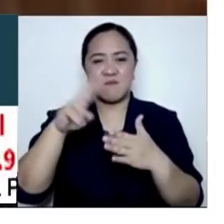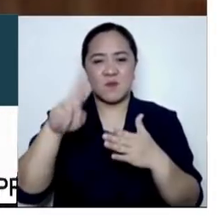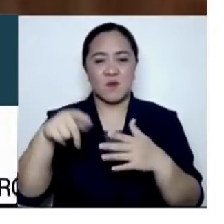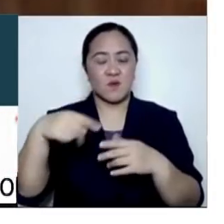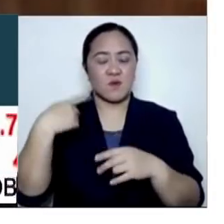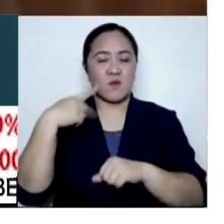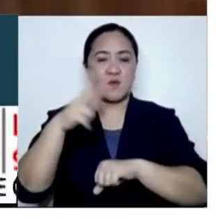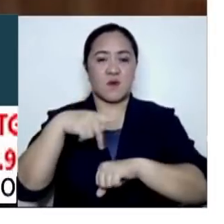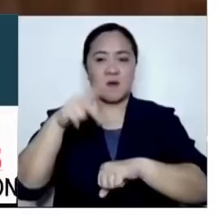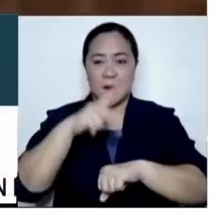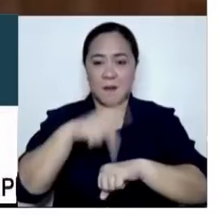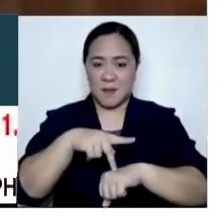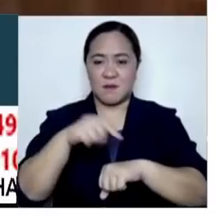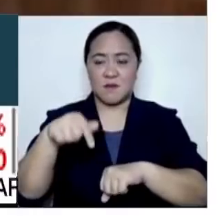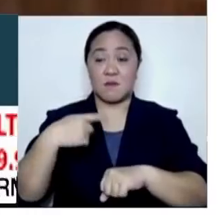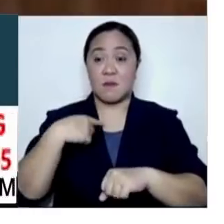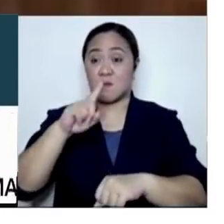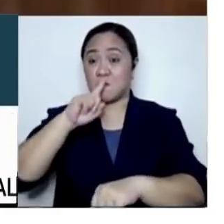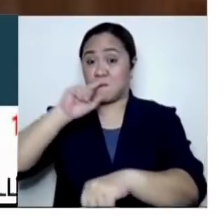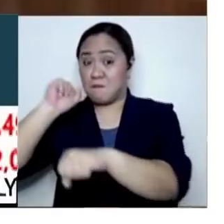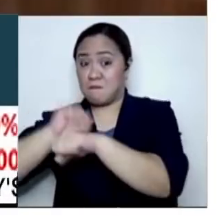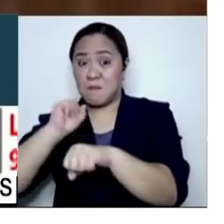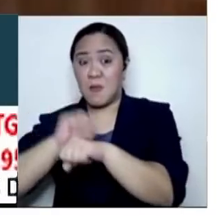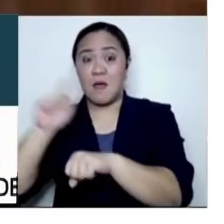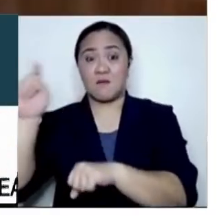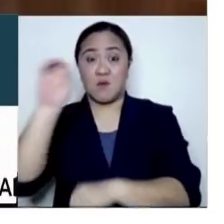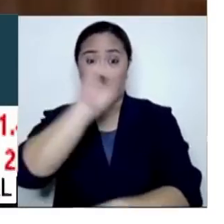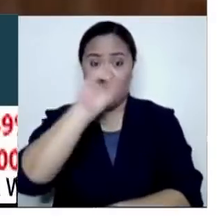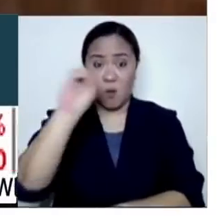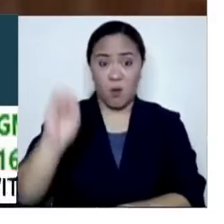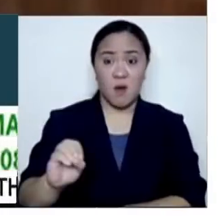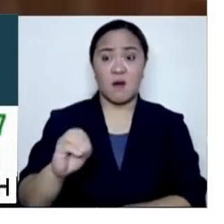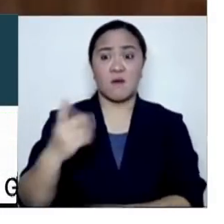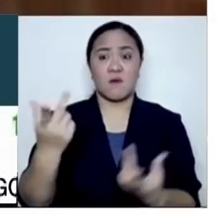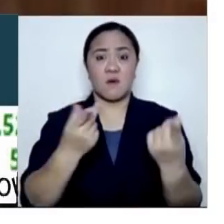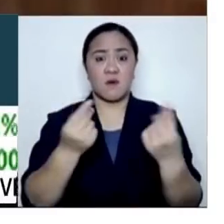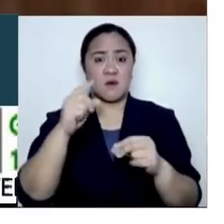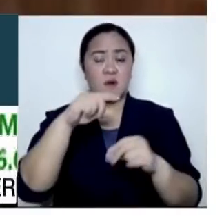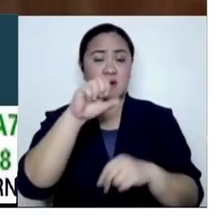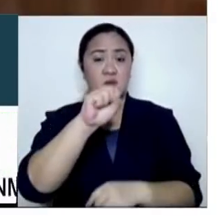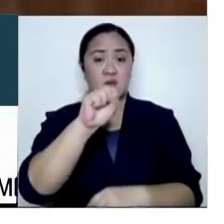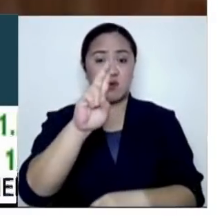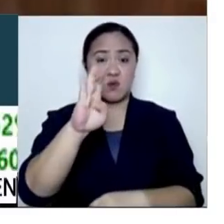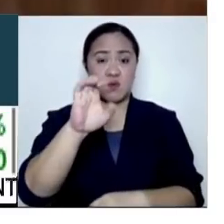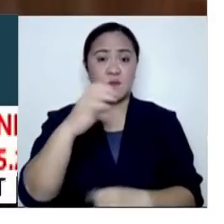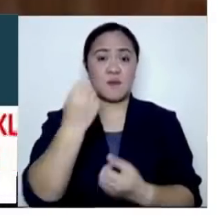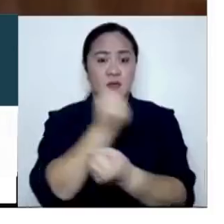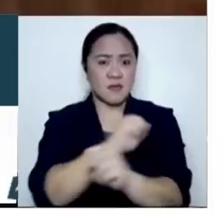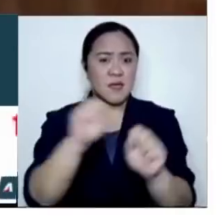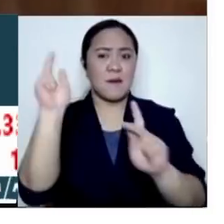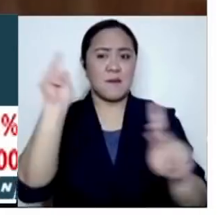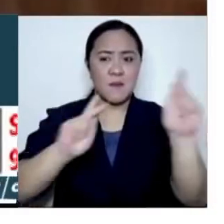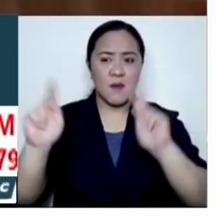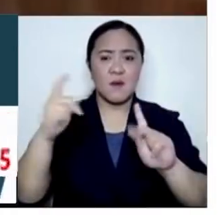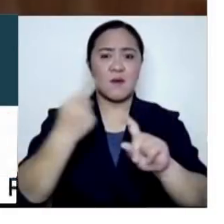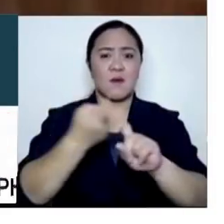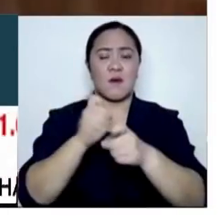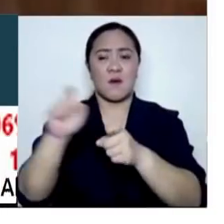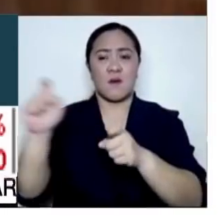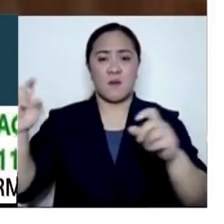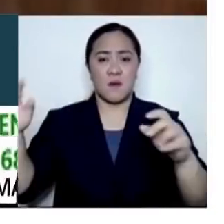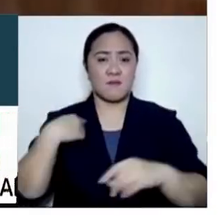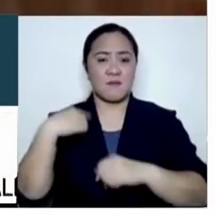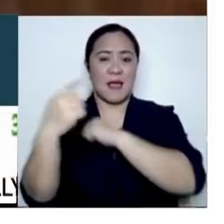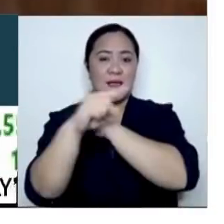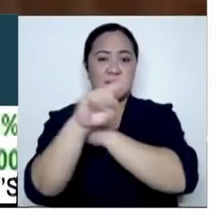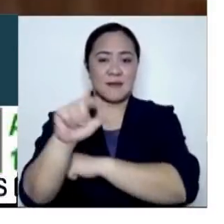have been effective in Olongapo. We have brought jobs in Subic. We have saved our people from Pinatubo. We have saved our people